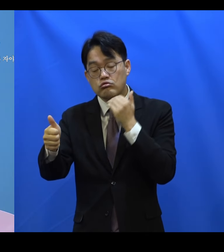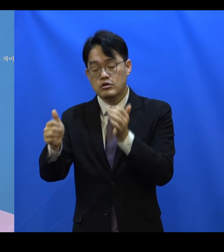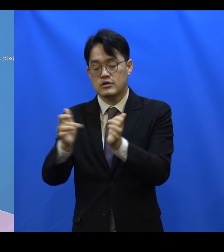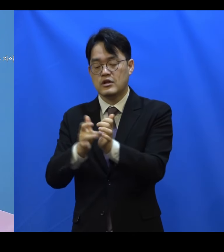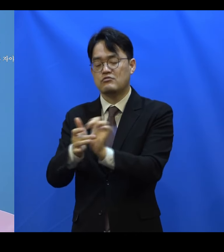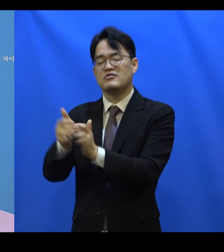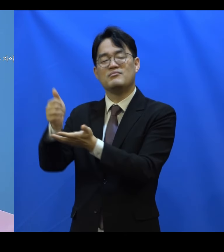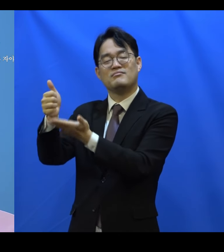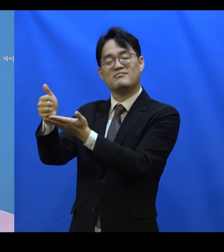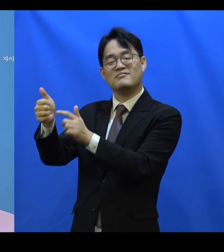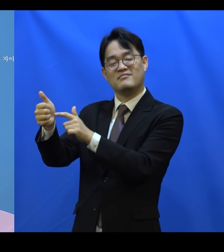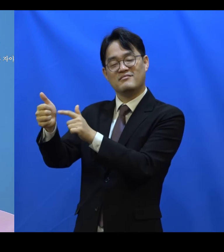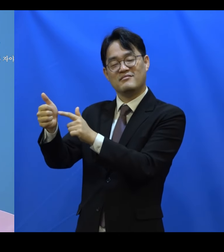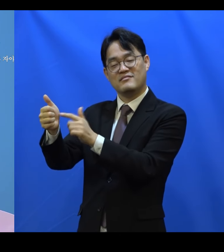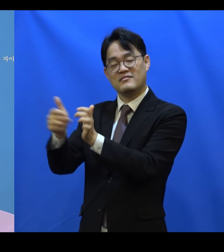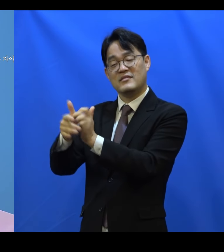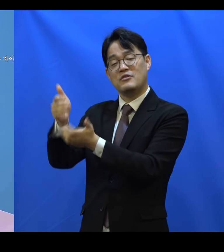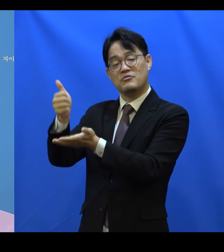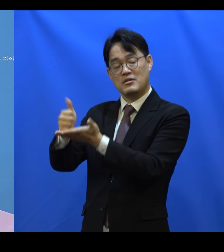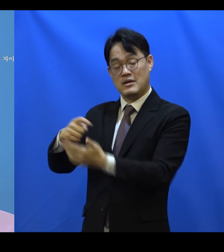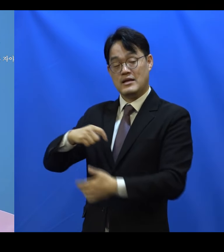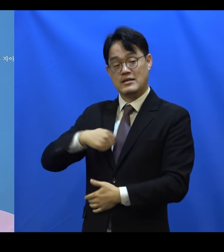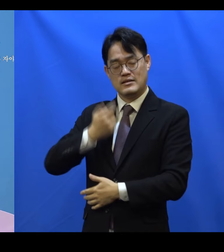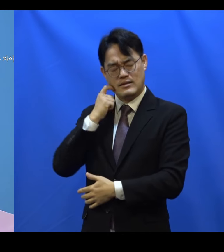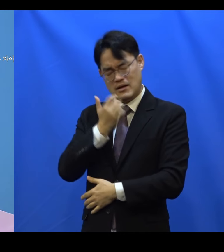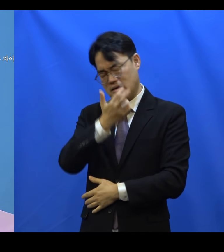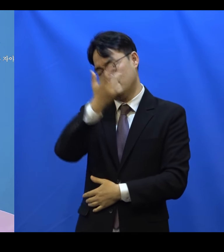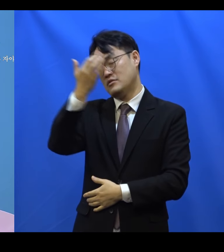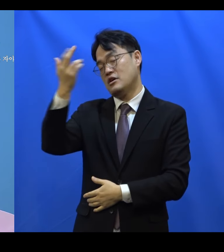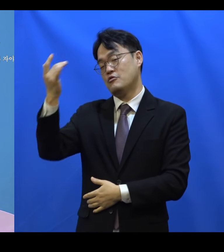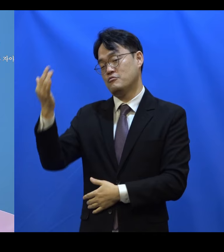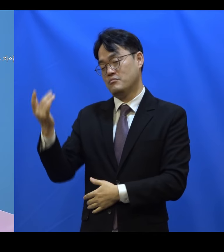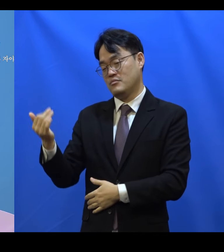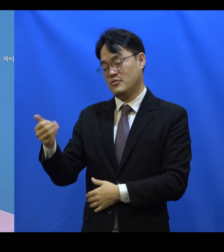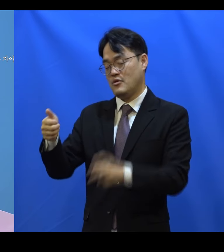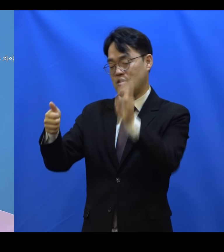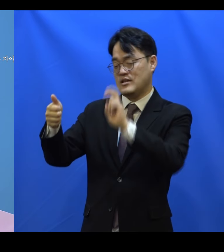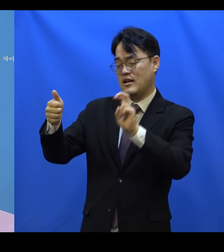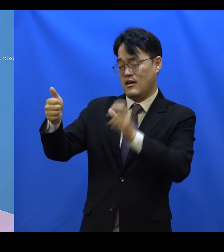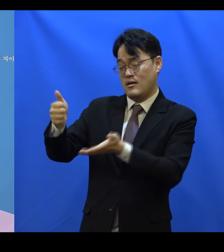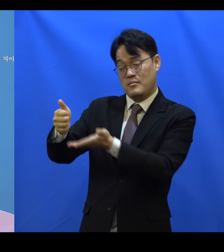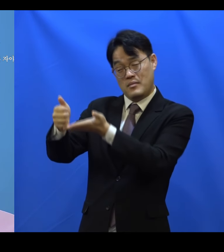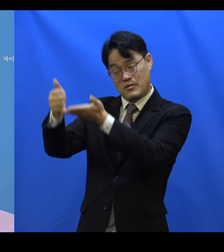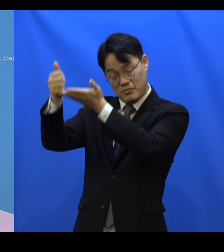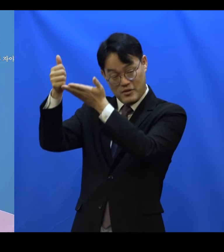위해서라면 아무리 높여도 모자라죠. 그분은 찬양받기에 합당하신 분이시고